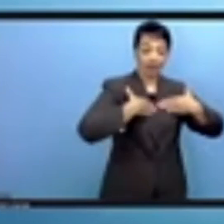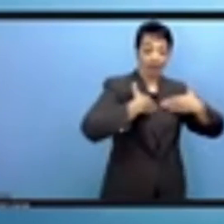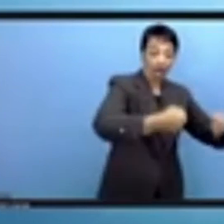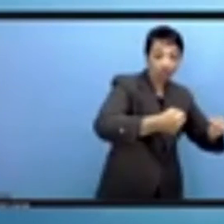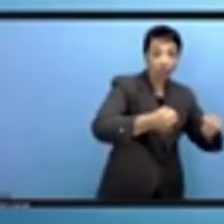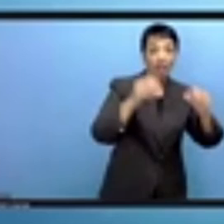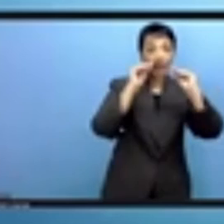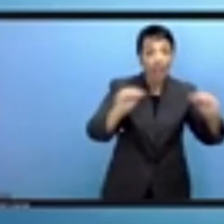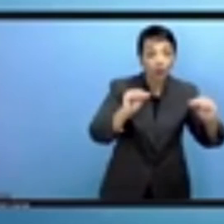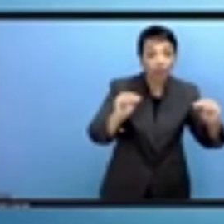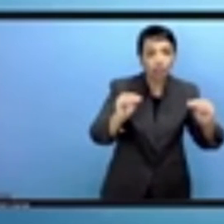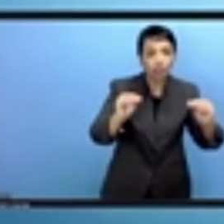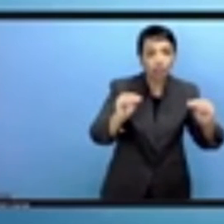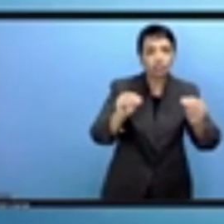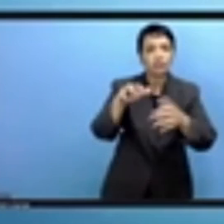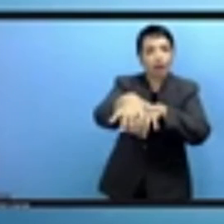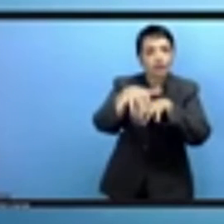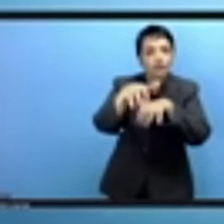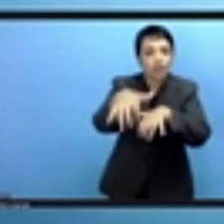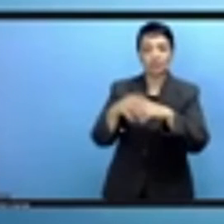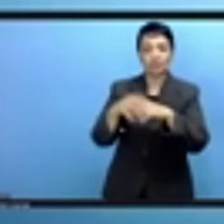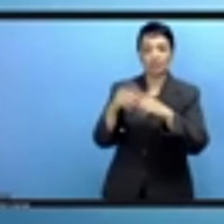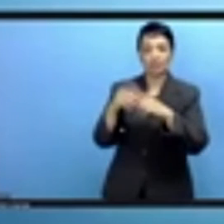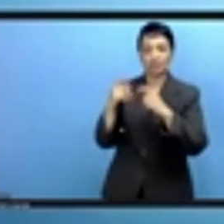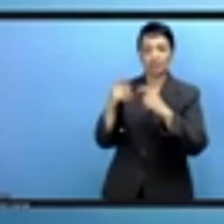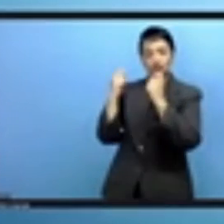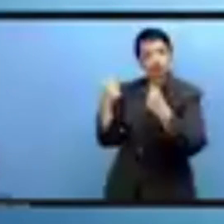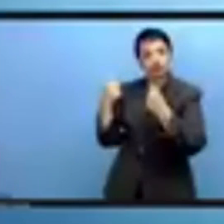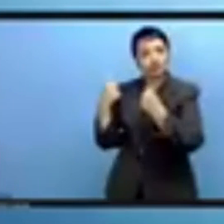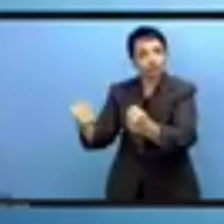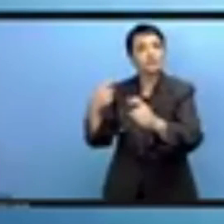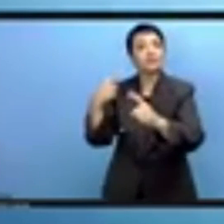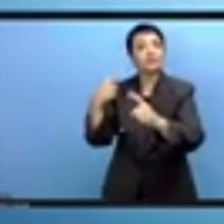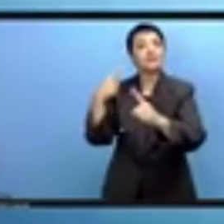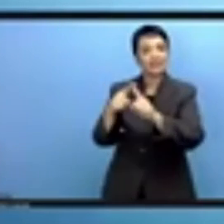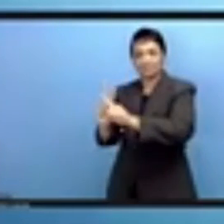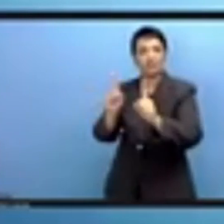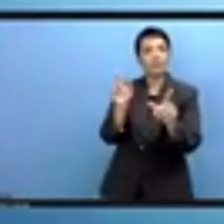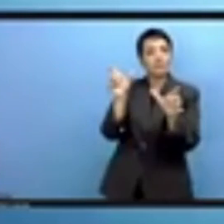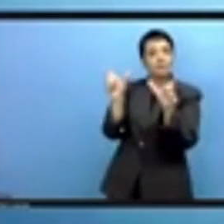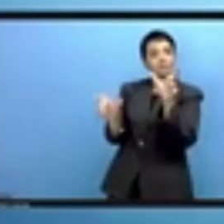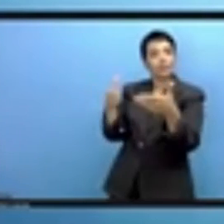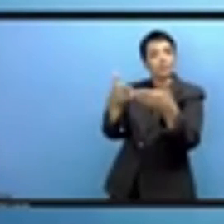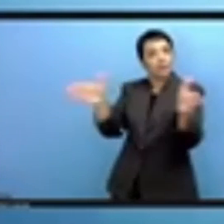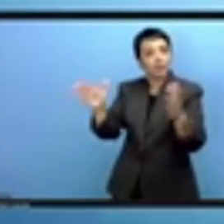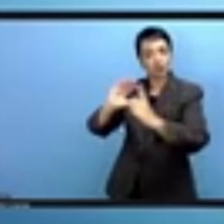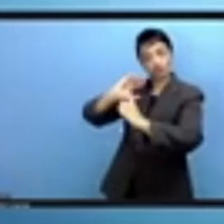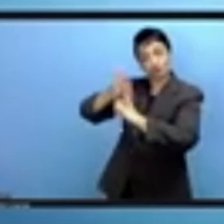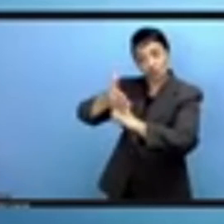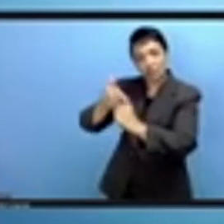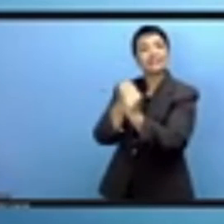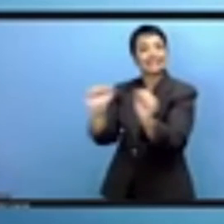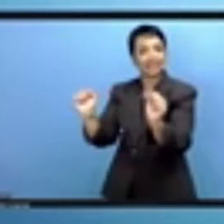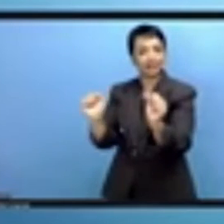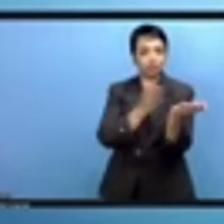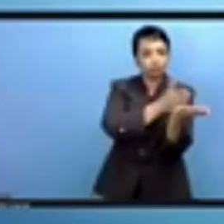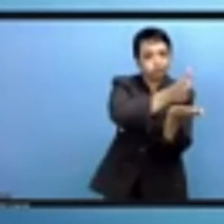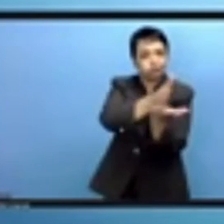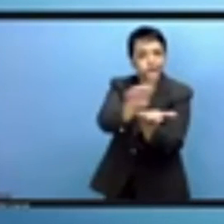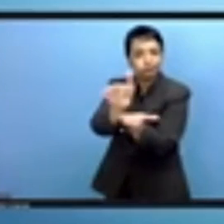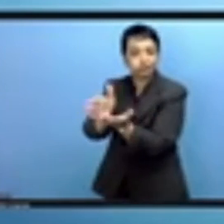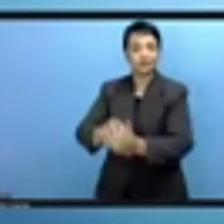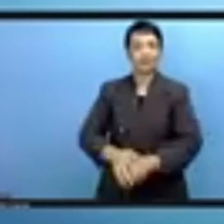产品和解决方案的发展。这个研究所最近呢正在就医疗、教